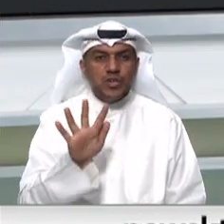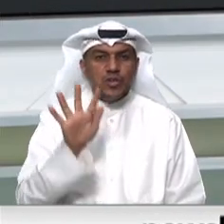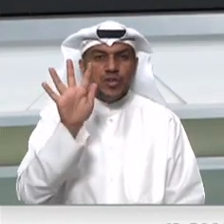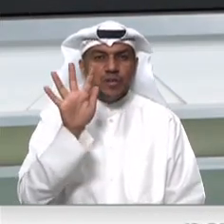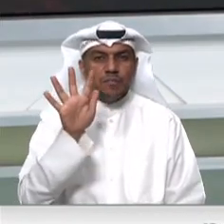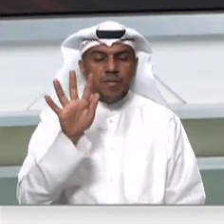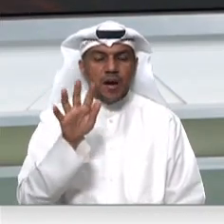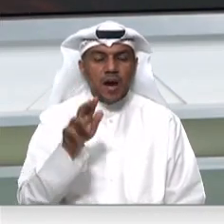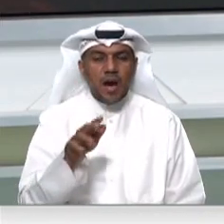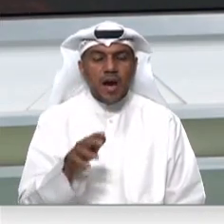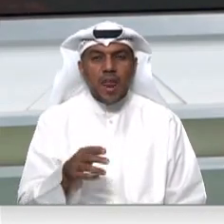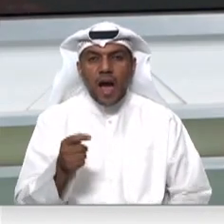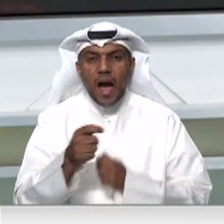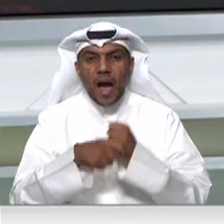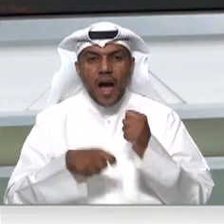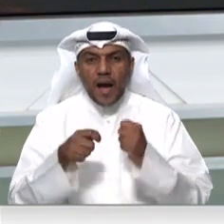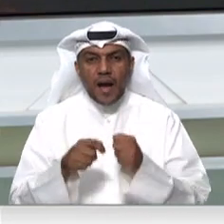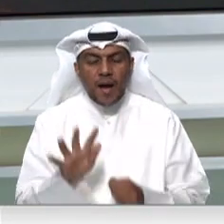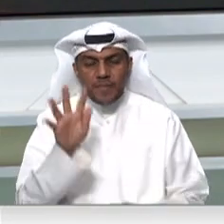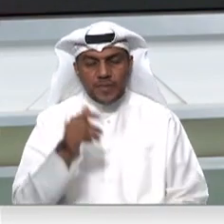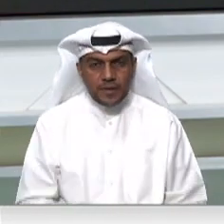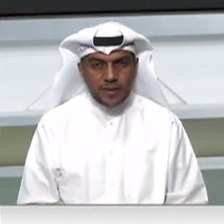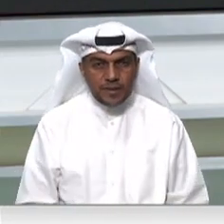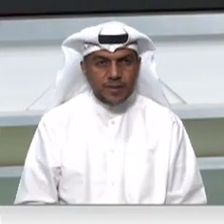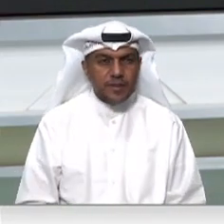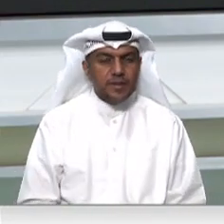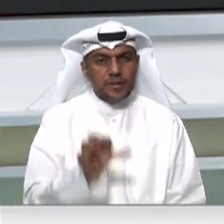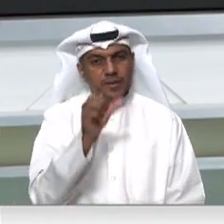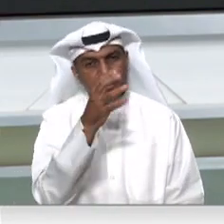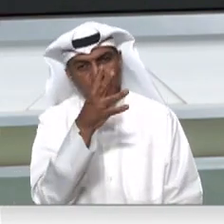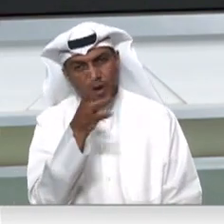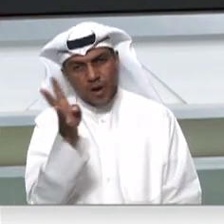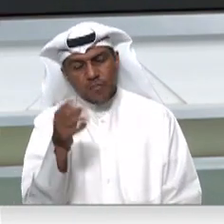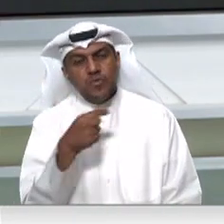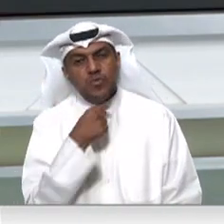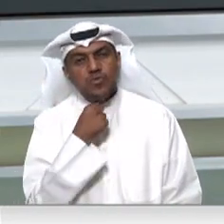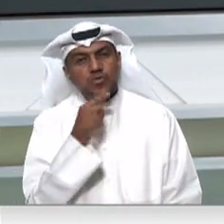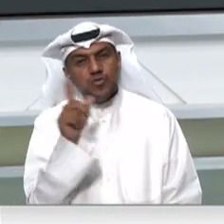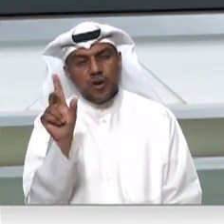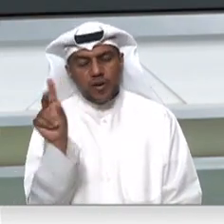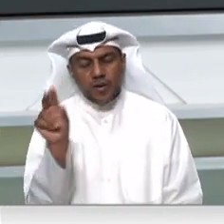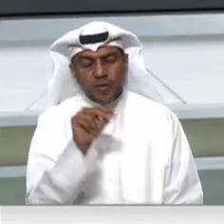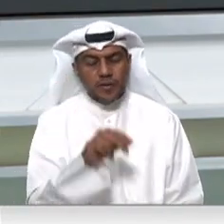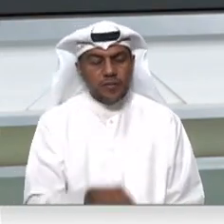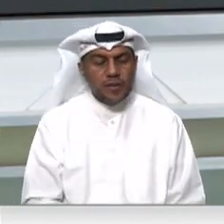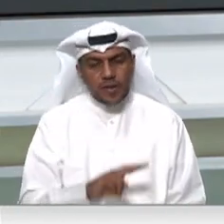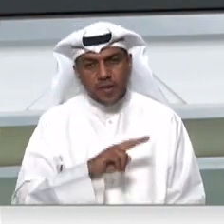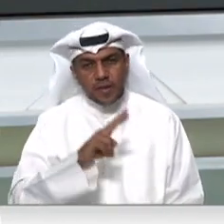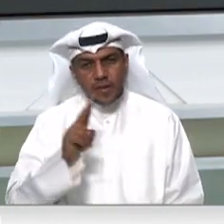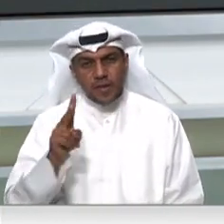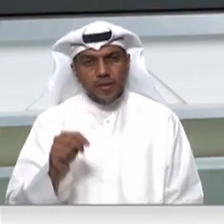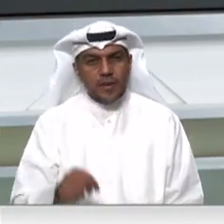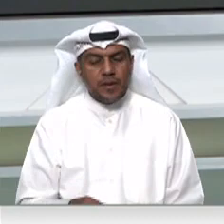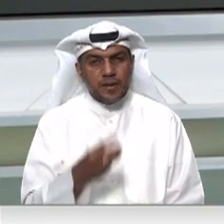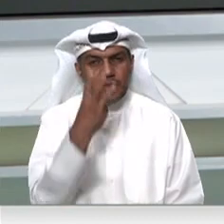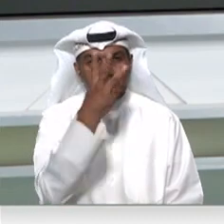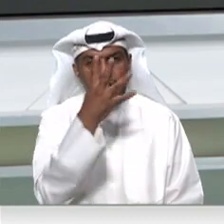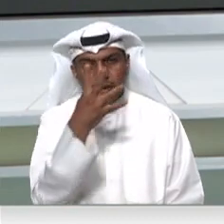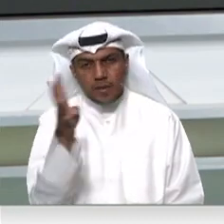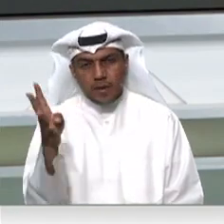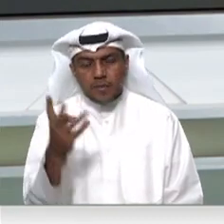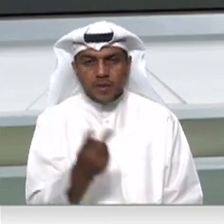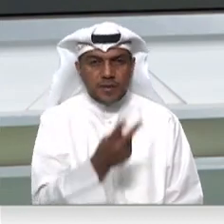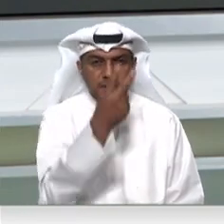العبدلي 49 درجة مئوية، كذلك مدينة الجهرة 49، وتفاوتت باقي مناطق البلاد ما بين 43